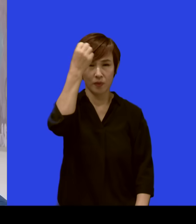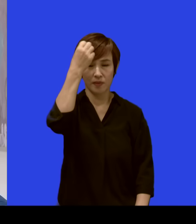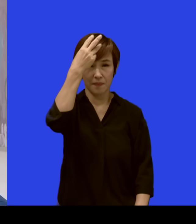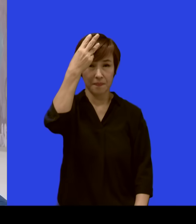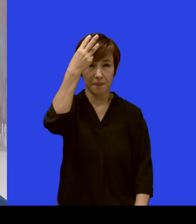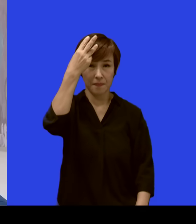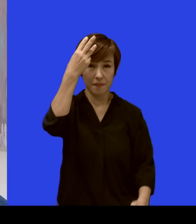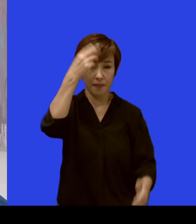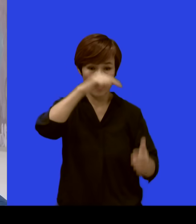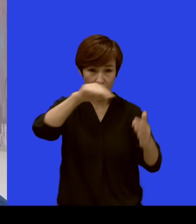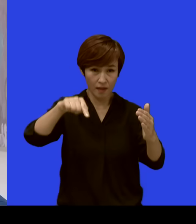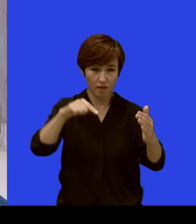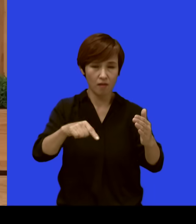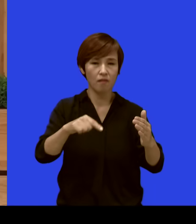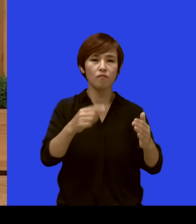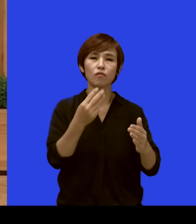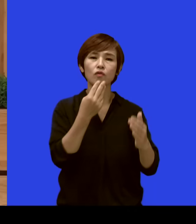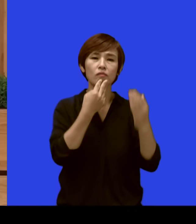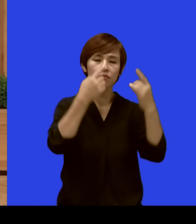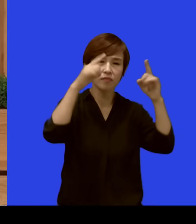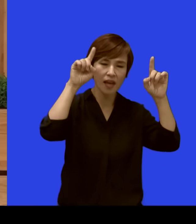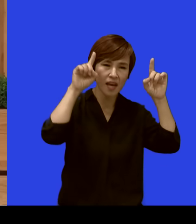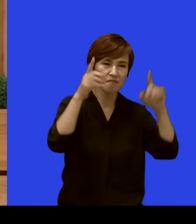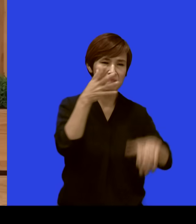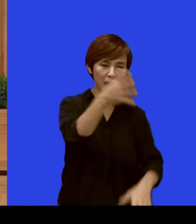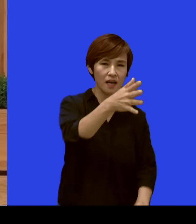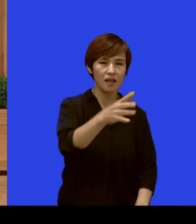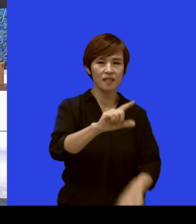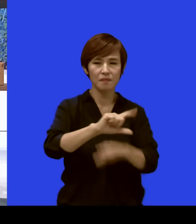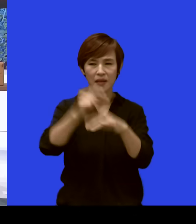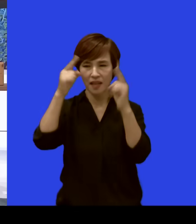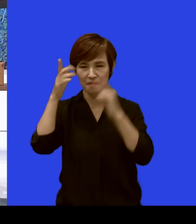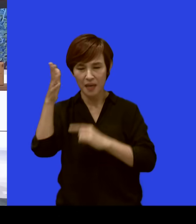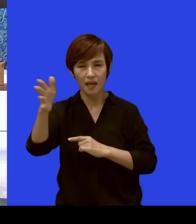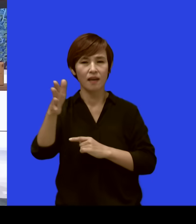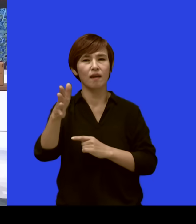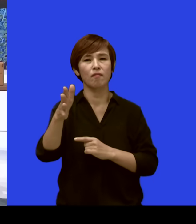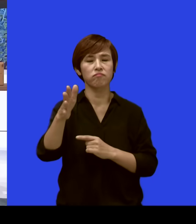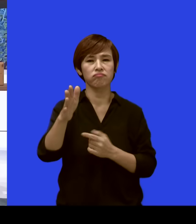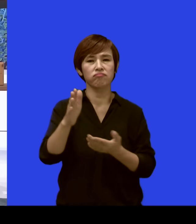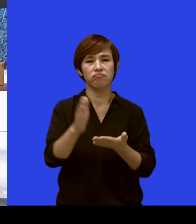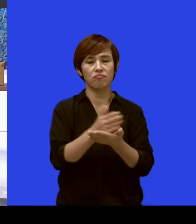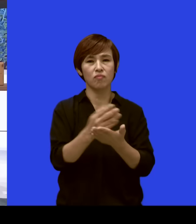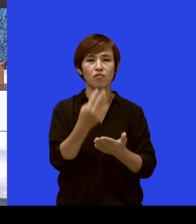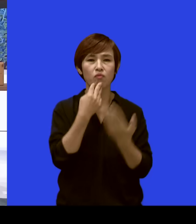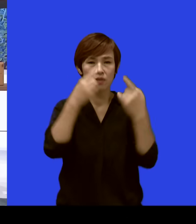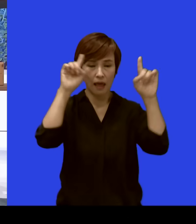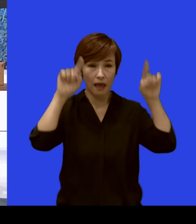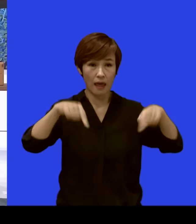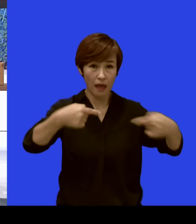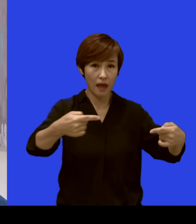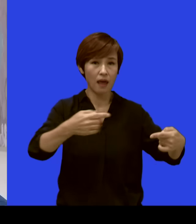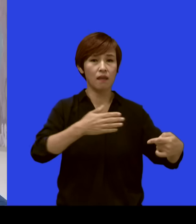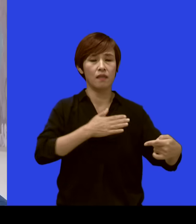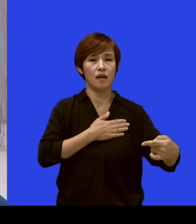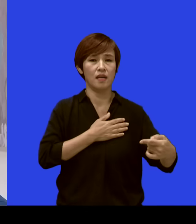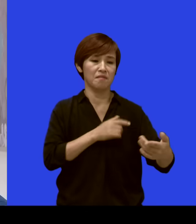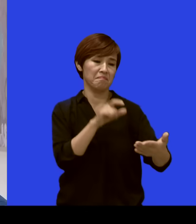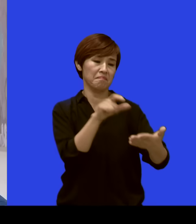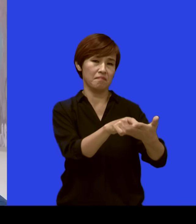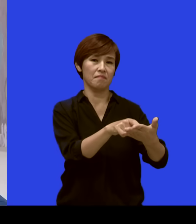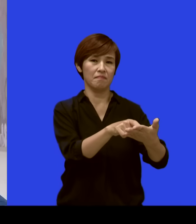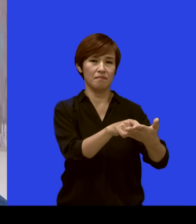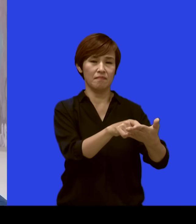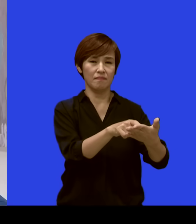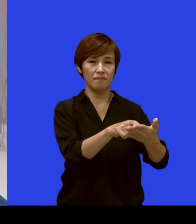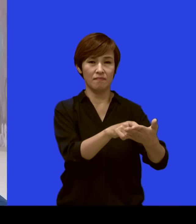중에 뭐 그 스카이 진학반, 뭐 또 지방대 진학반 이렇게 했는데 제가 어떻게 그 서울대 진학반의 후보에 오른 거죠.